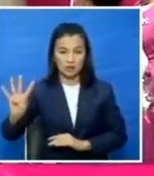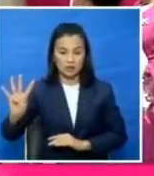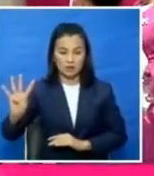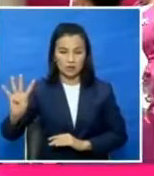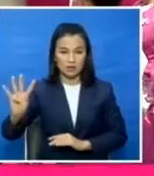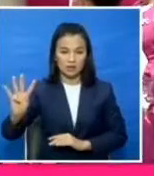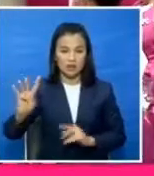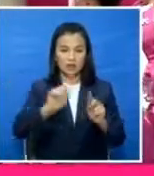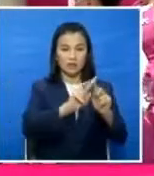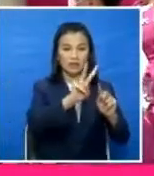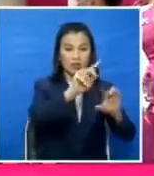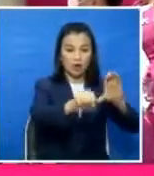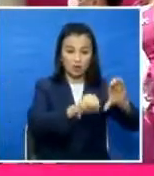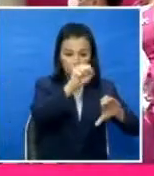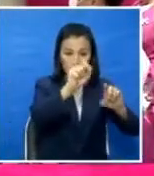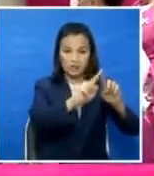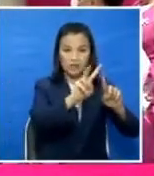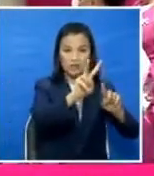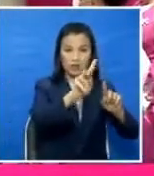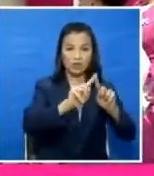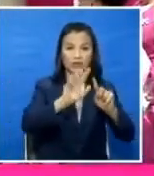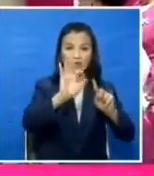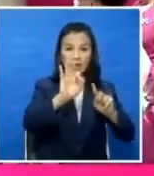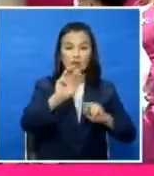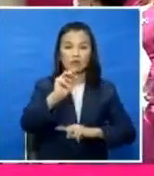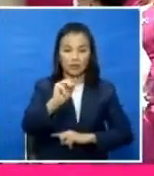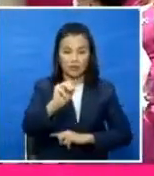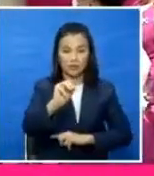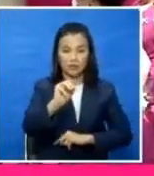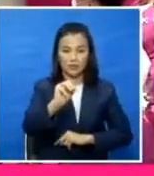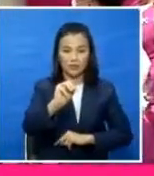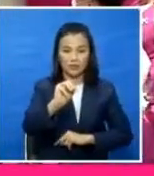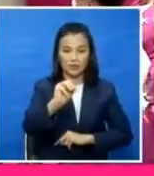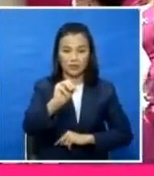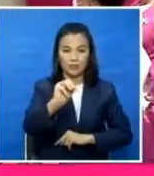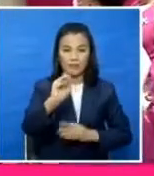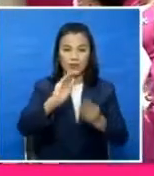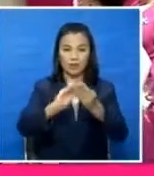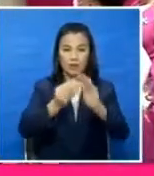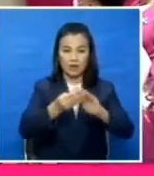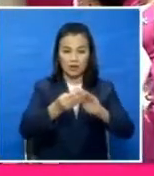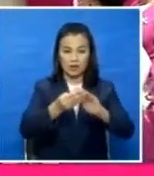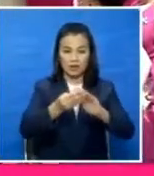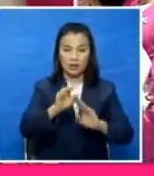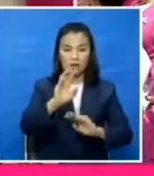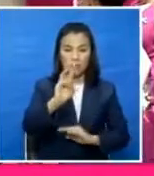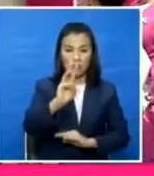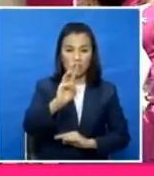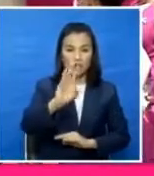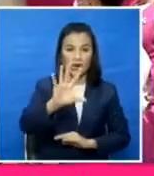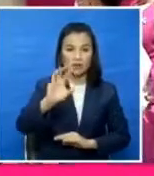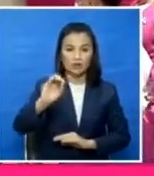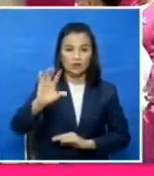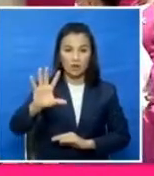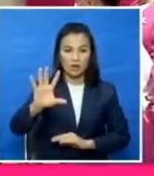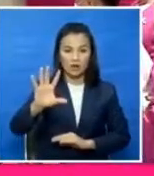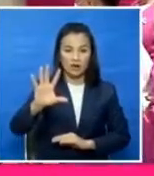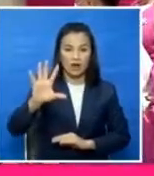6505524อันดับที่2หมุนครั้งที่2งวดที่9หมดอักษร M เลขที่ออก